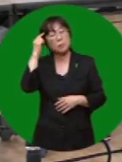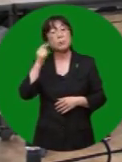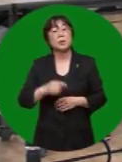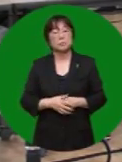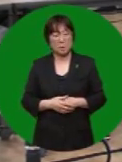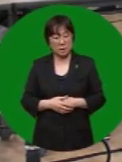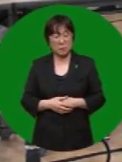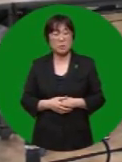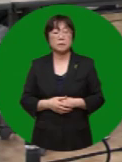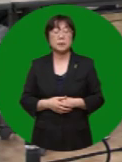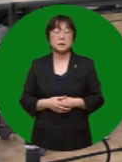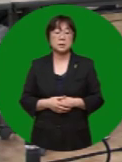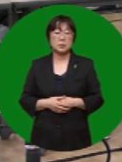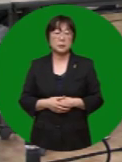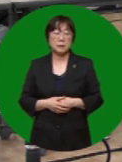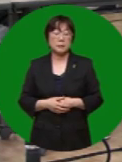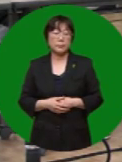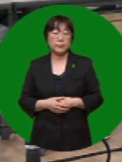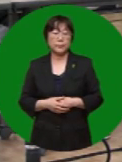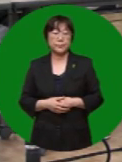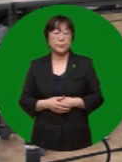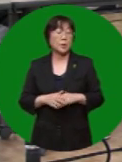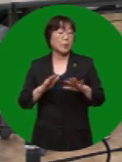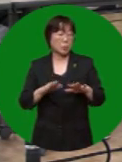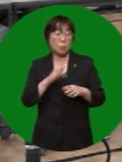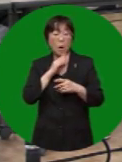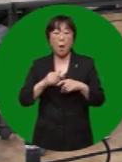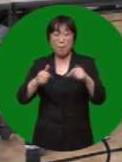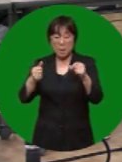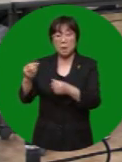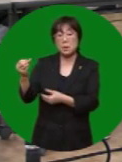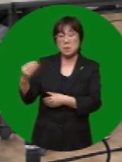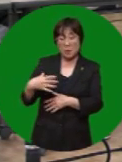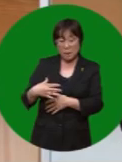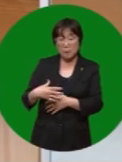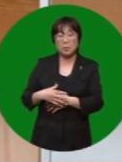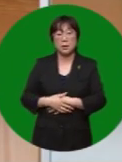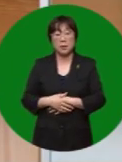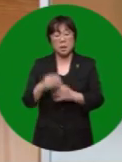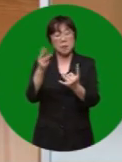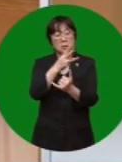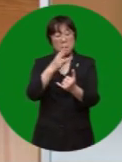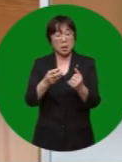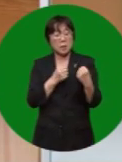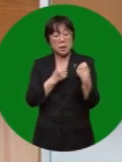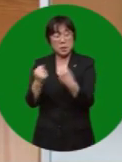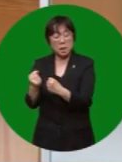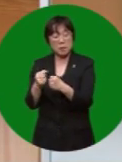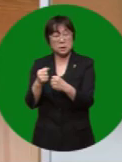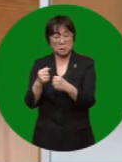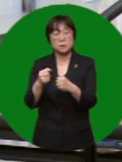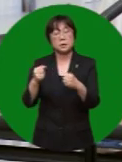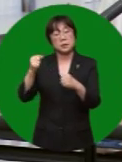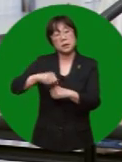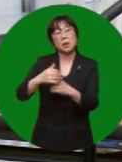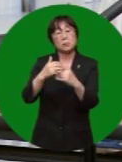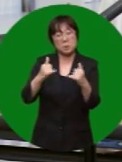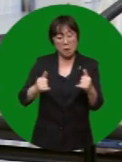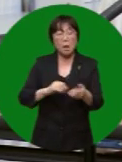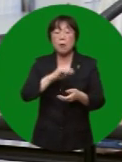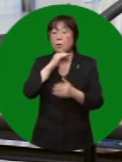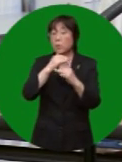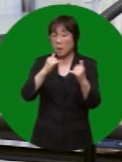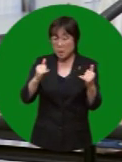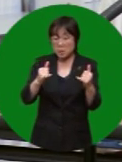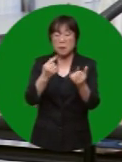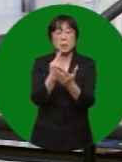かと思っております。また今度は真鍋さんの方からはこの災害の避難弱者の皆さん方もね、高齢